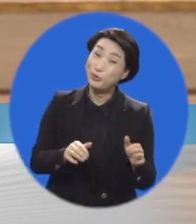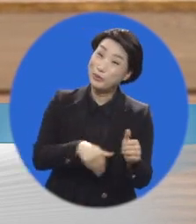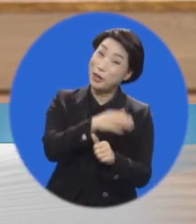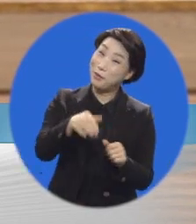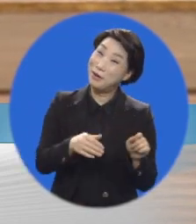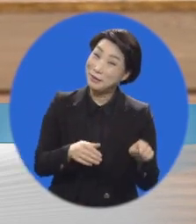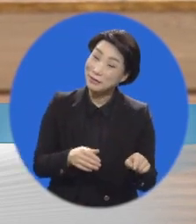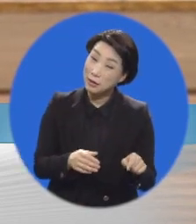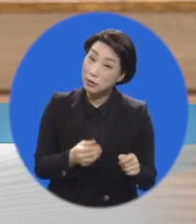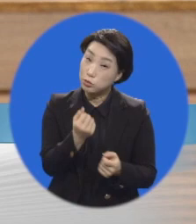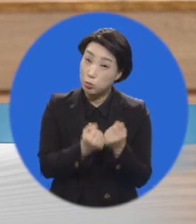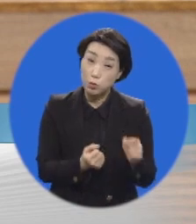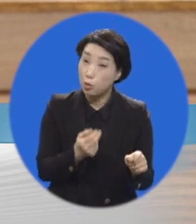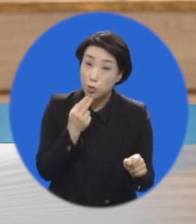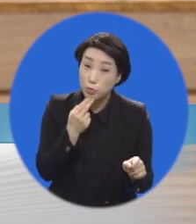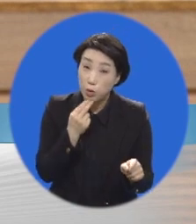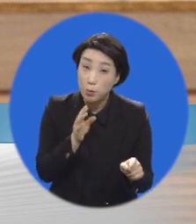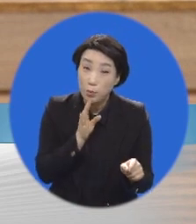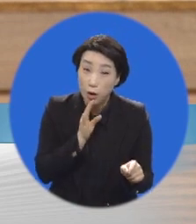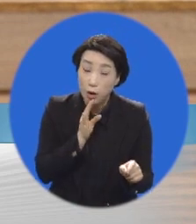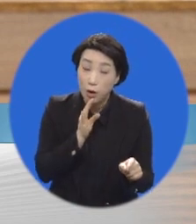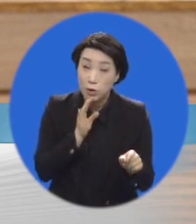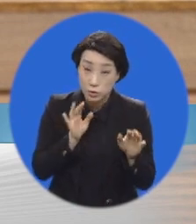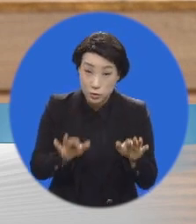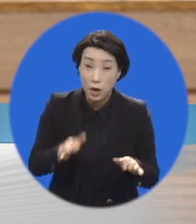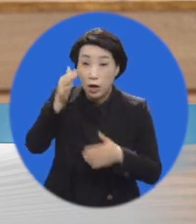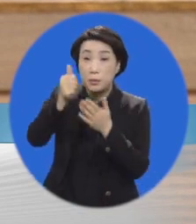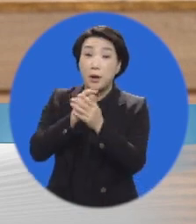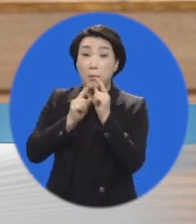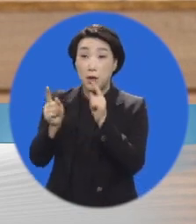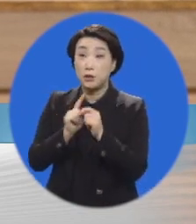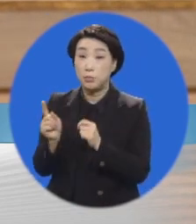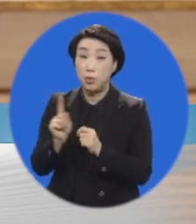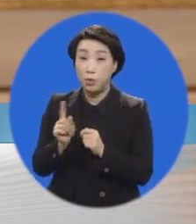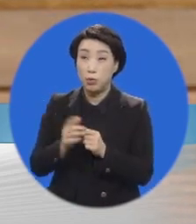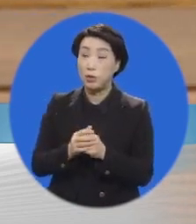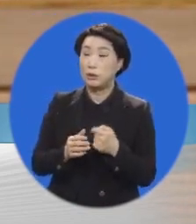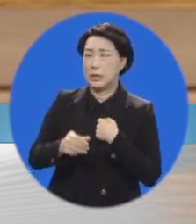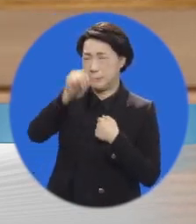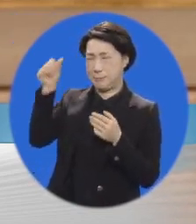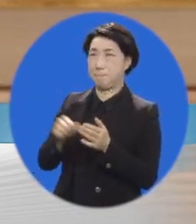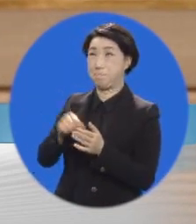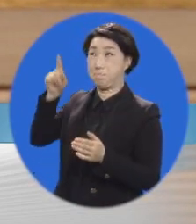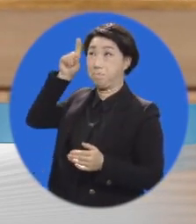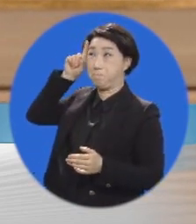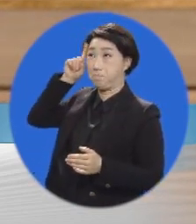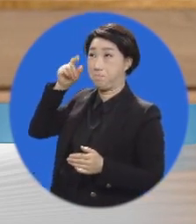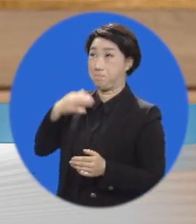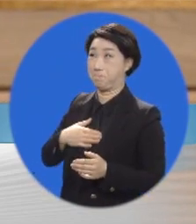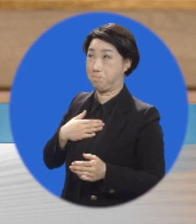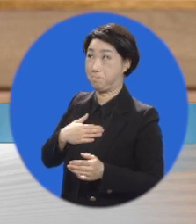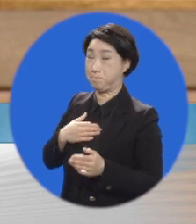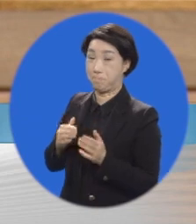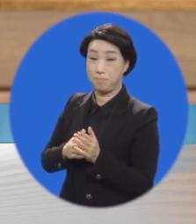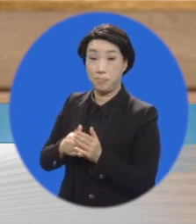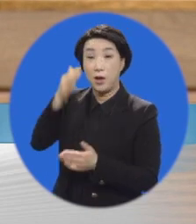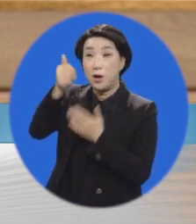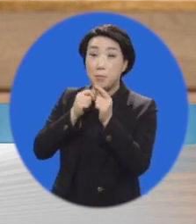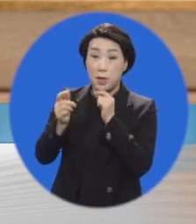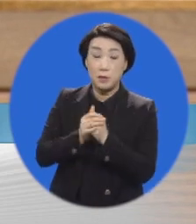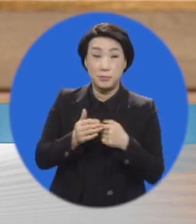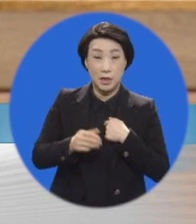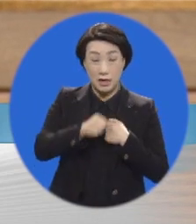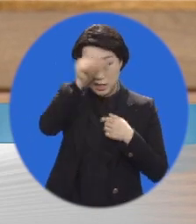상황의 설명을 하지 않고 그냥 하나님의 말씀이 내 생애의 전부요 하나님 말씀이 내